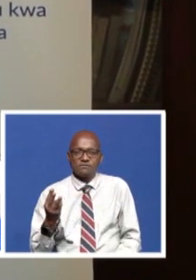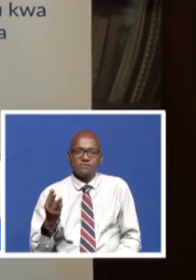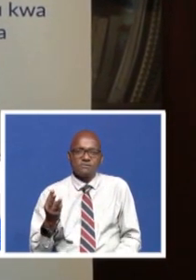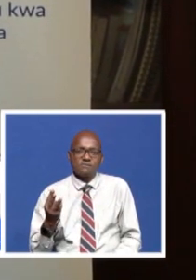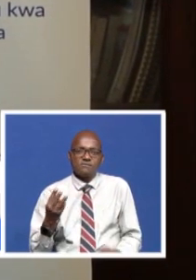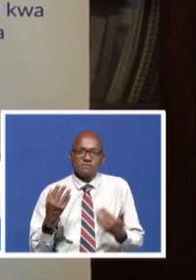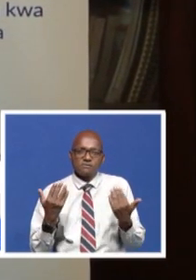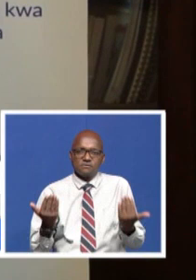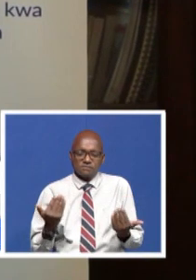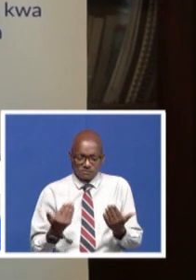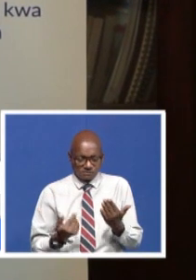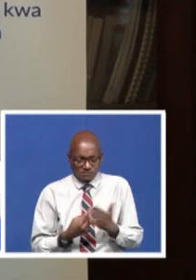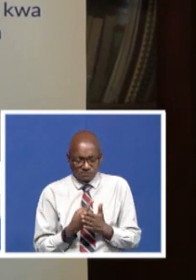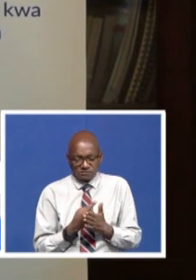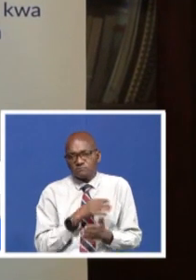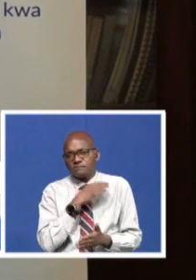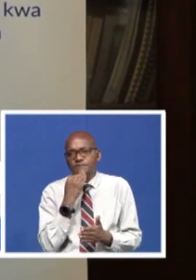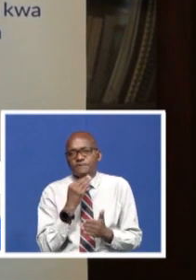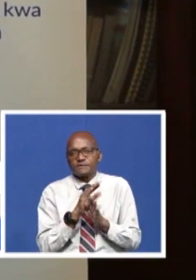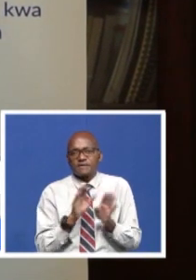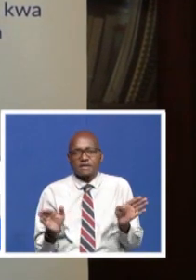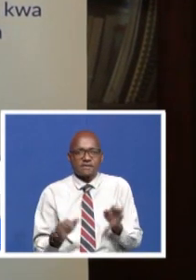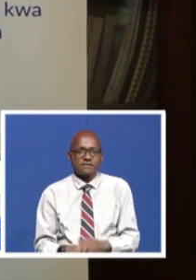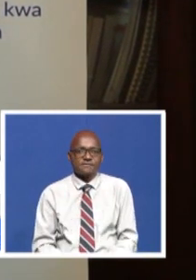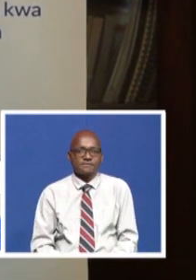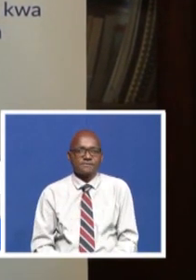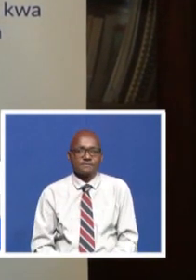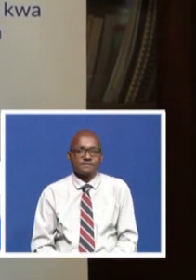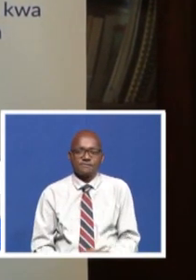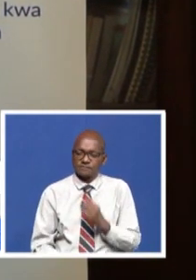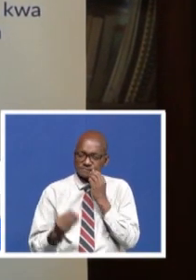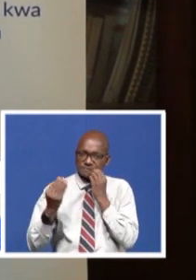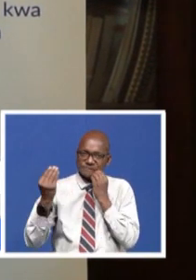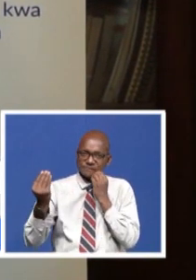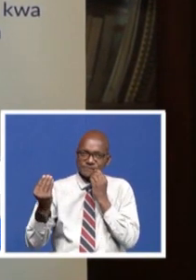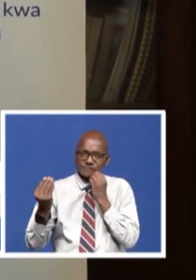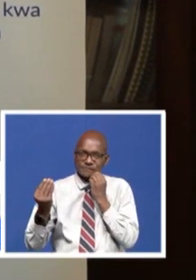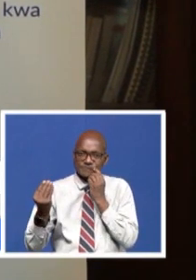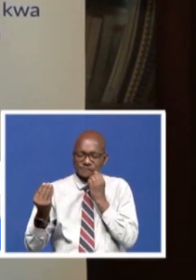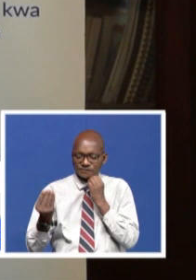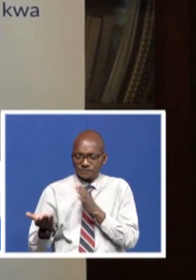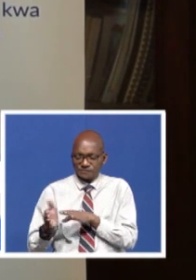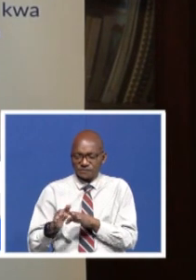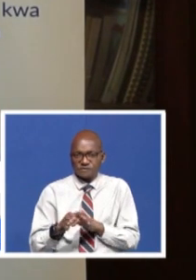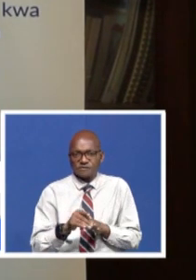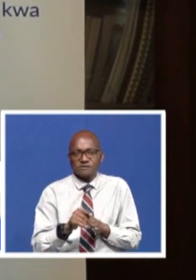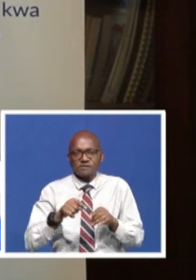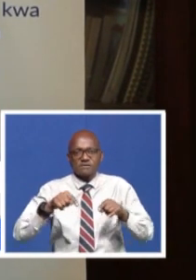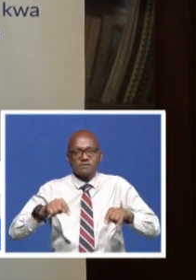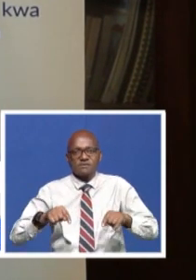naye amefariki dunia mtuhumiwa huyu amefariki Leo